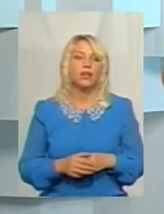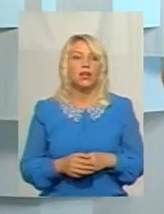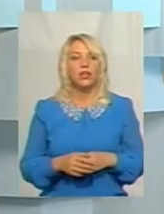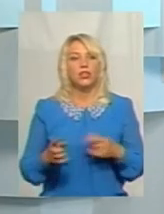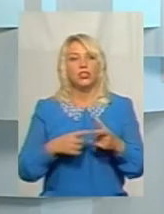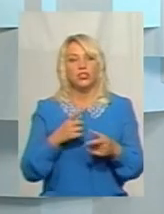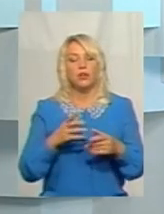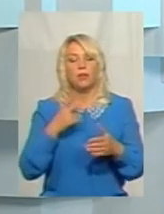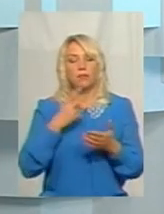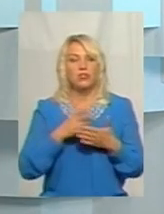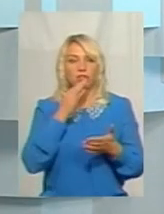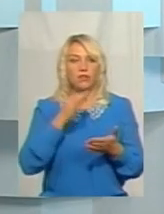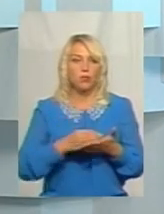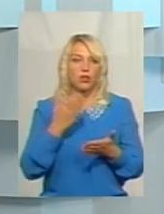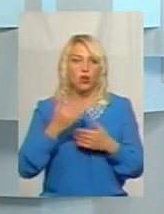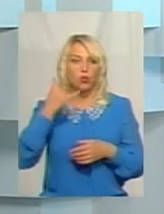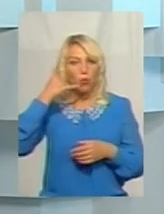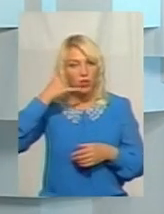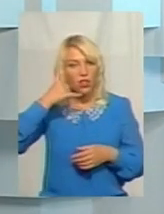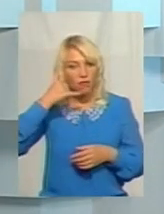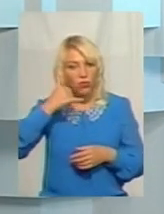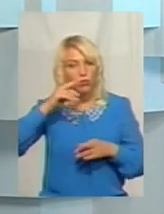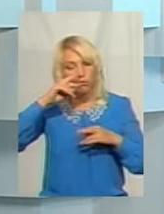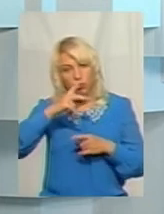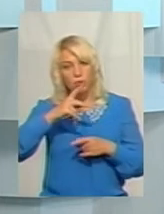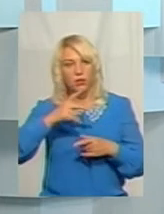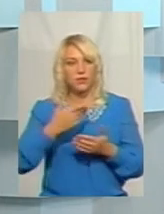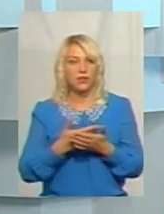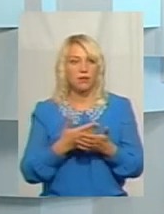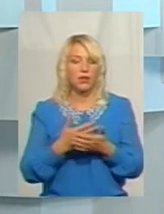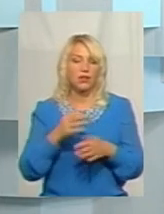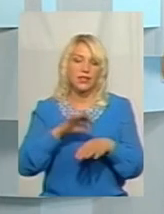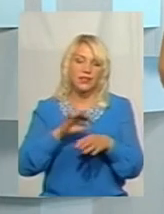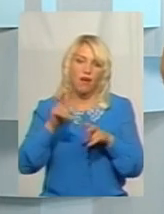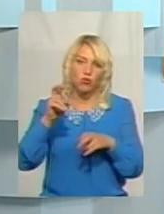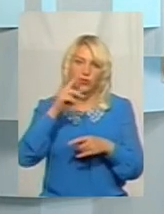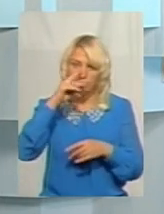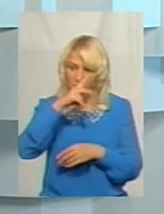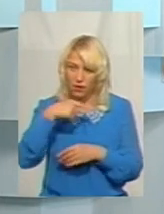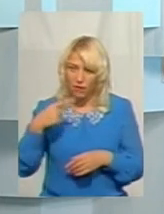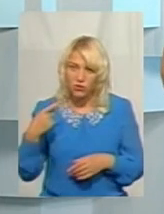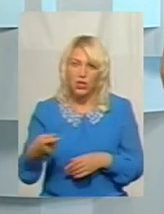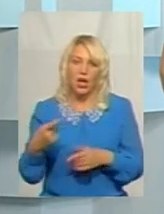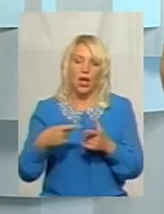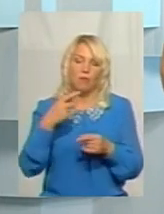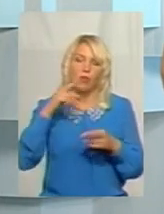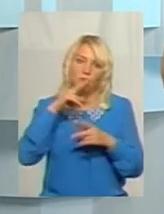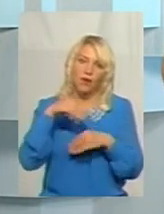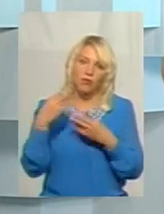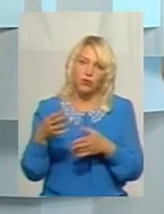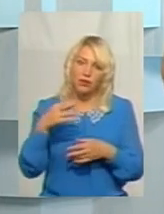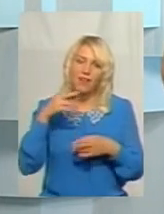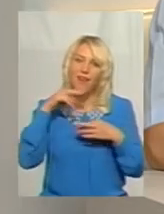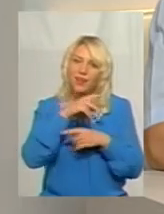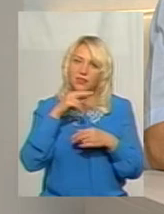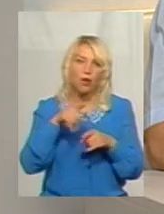таки відповідальність, якщо лікар по телефону помилився, там схибив або з діагнозом, або невірно призначив лікування? Ну, поки що